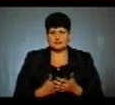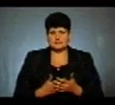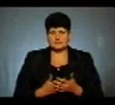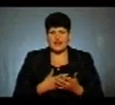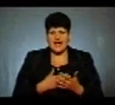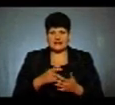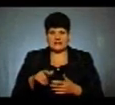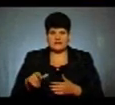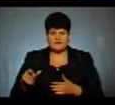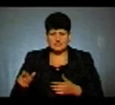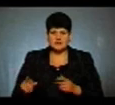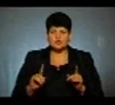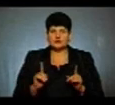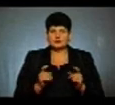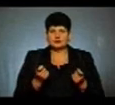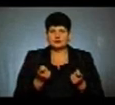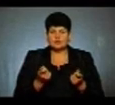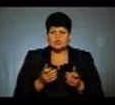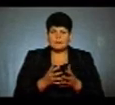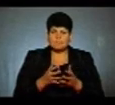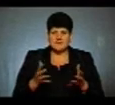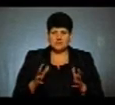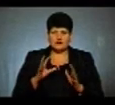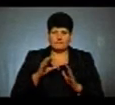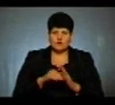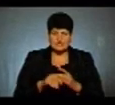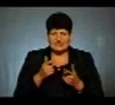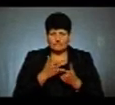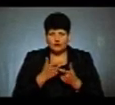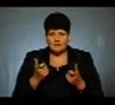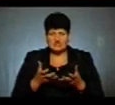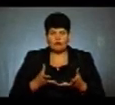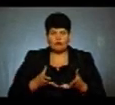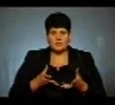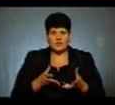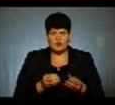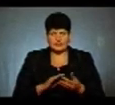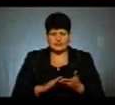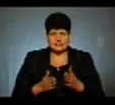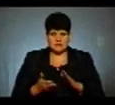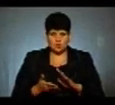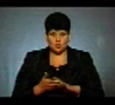активісти, скажімо так, аби трохи більше доносити інформації, якось впливати на ситуацію із